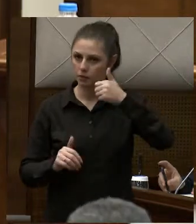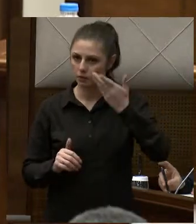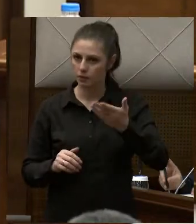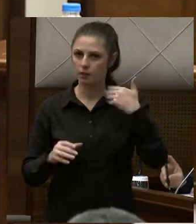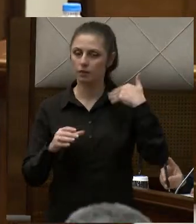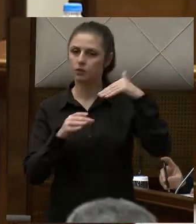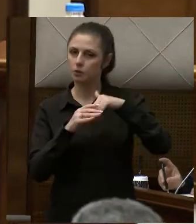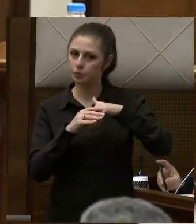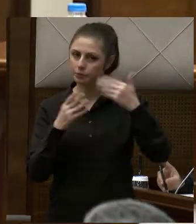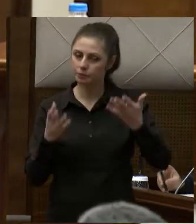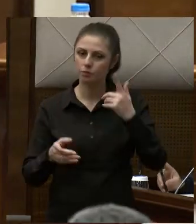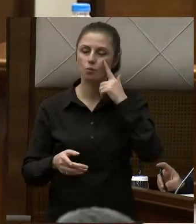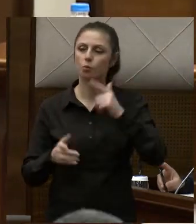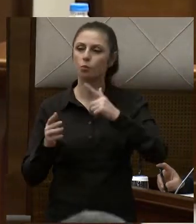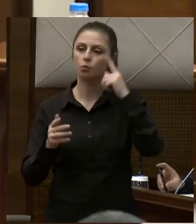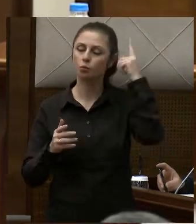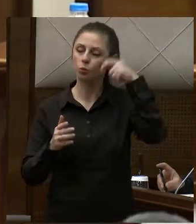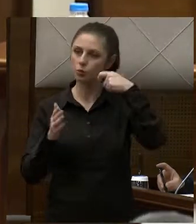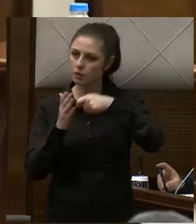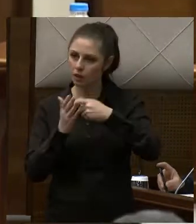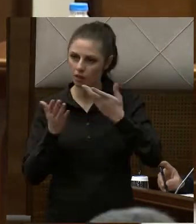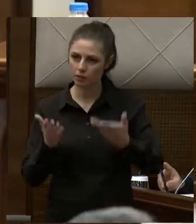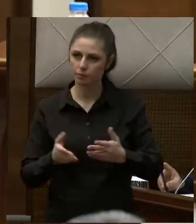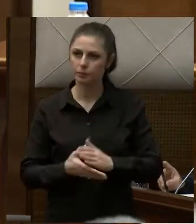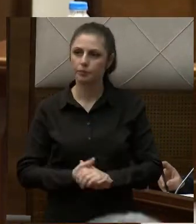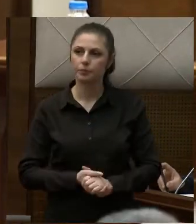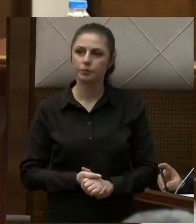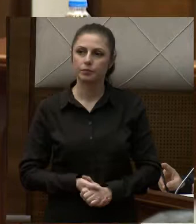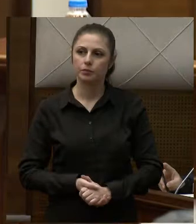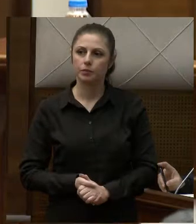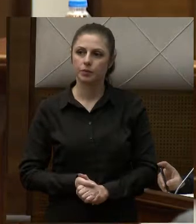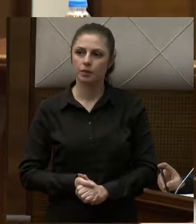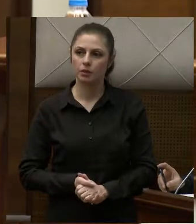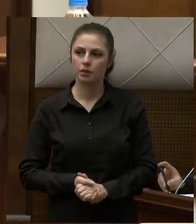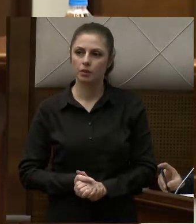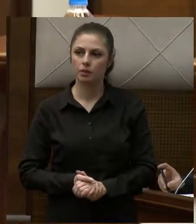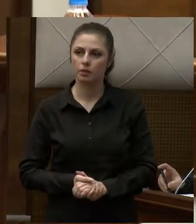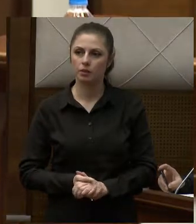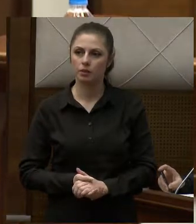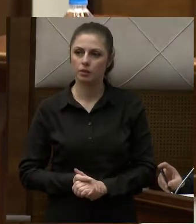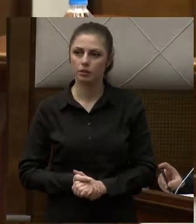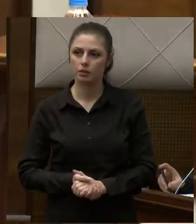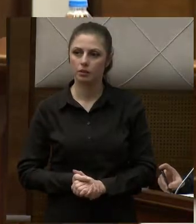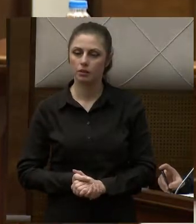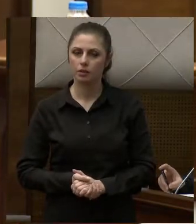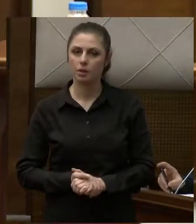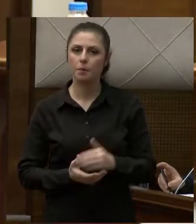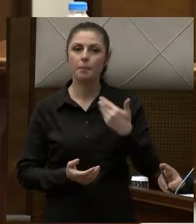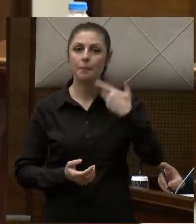değerli muhtarlarımız, spor kulübü başkanlarımız ve bizi izleyen değerli